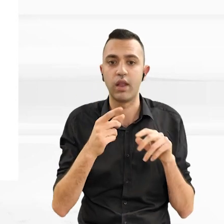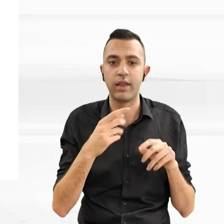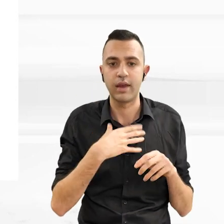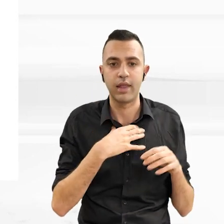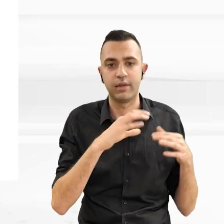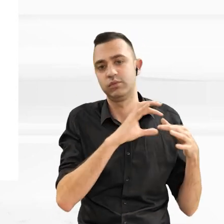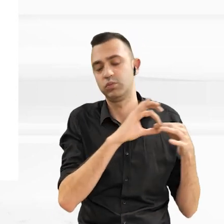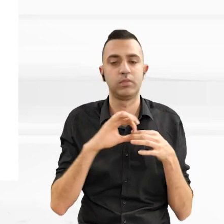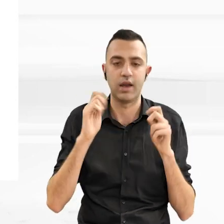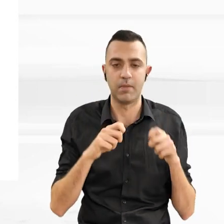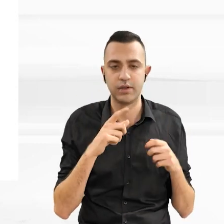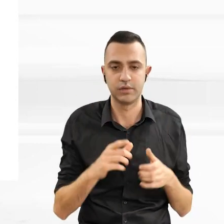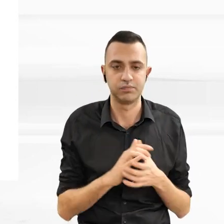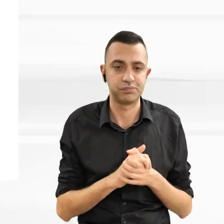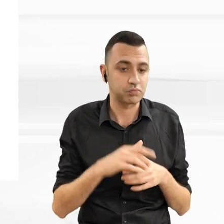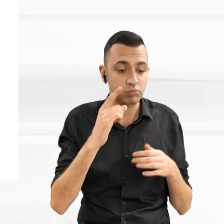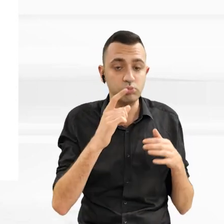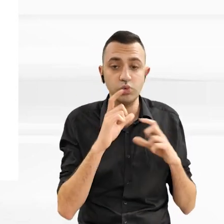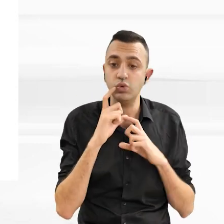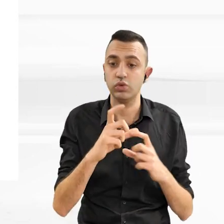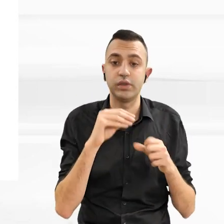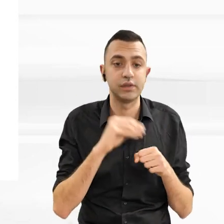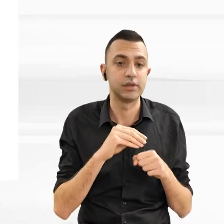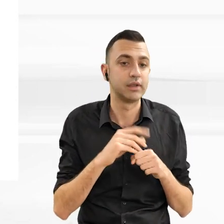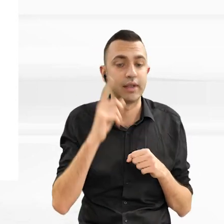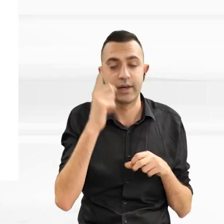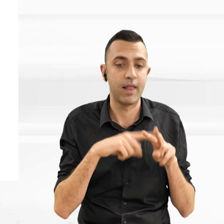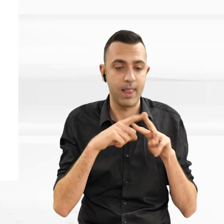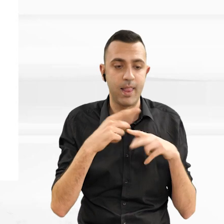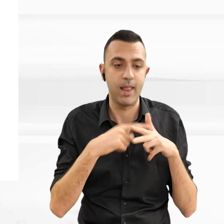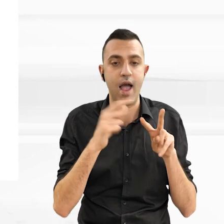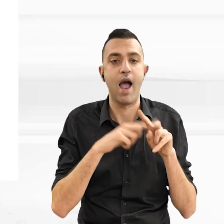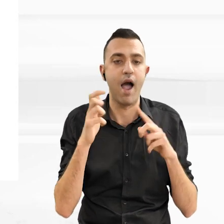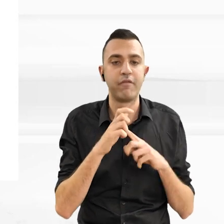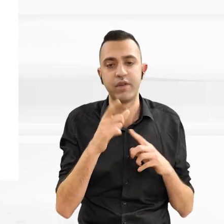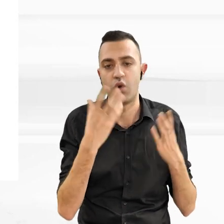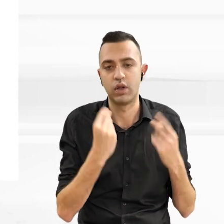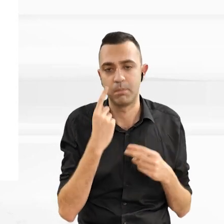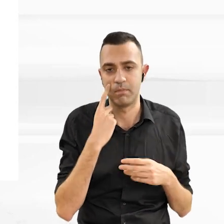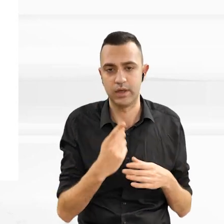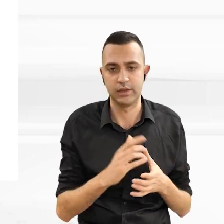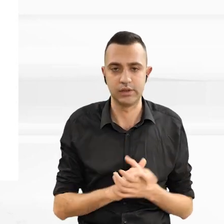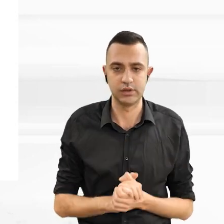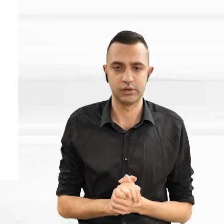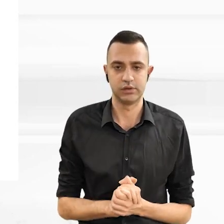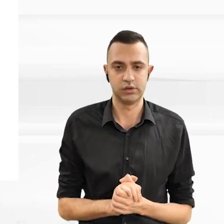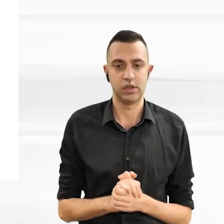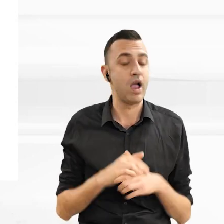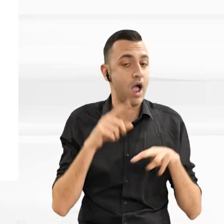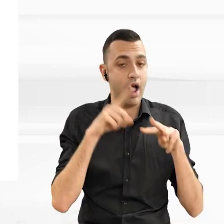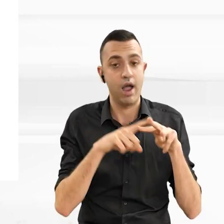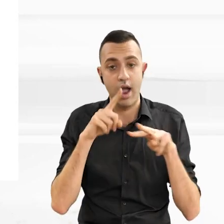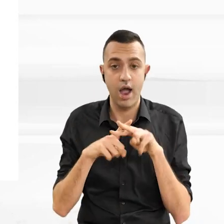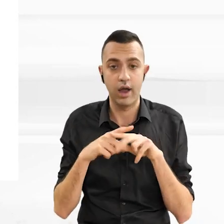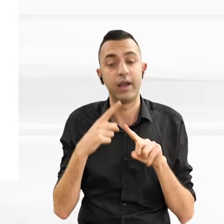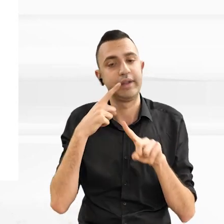dizelerin sıralamasını yapacağız bakalım Bu soruda arkadaşlar ilk önce mahallenin kafiye düzeni Bilmemiz gerekiyor manevi kafiye düzeni Aaa